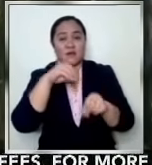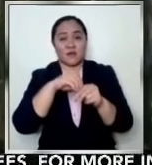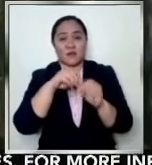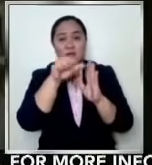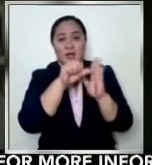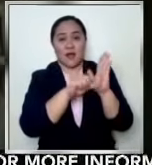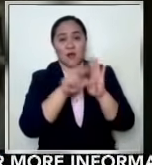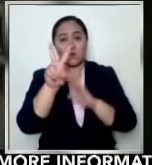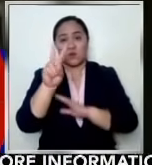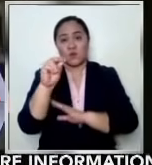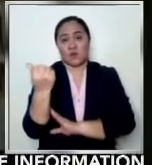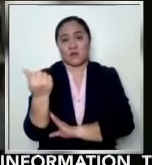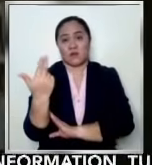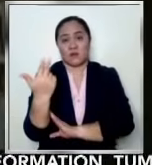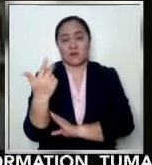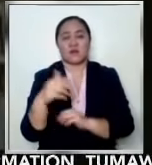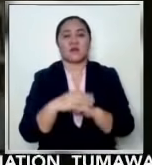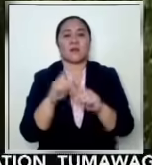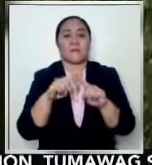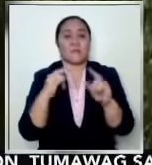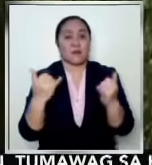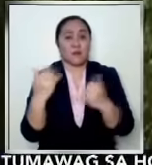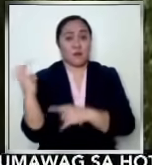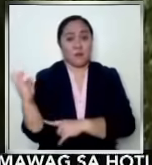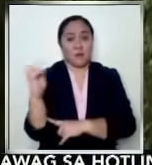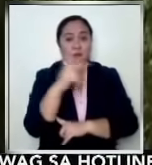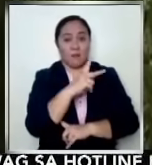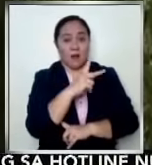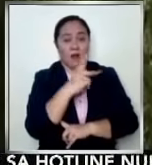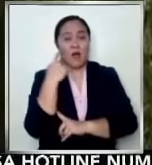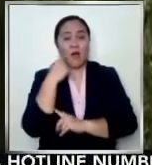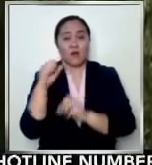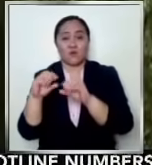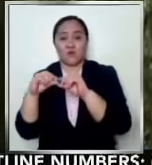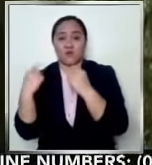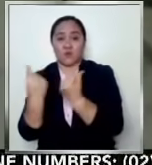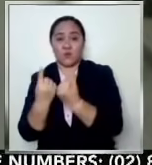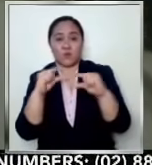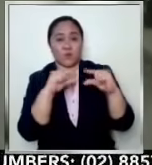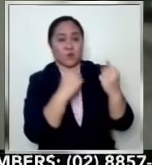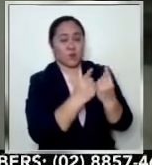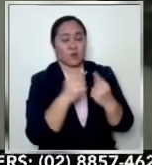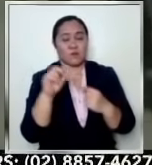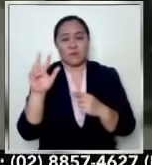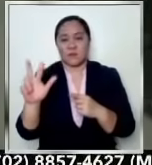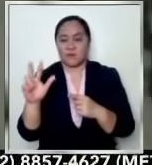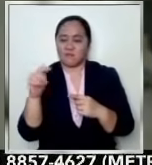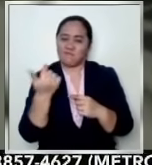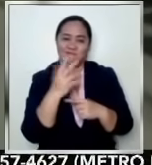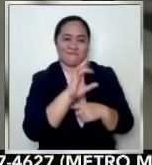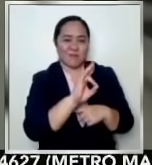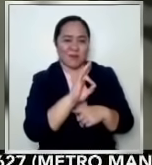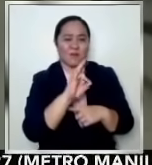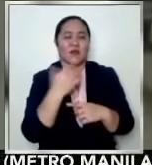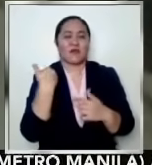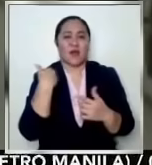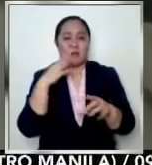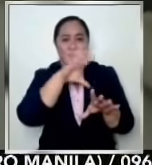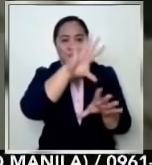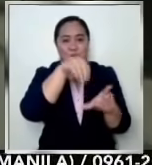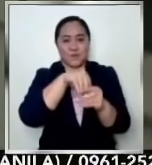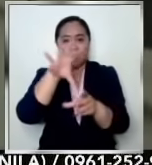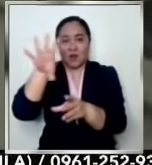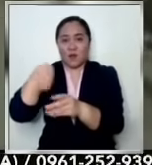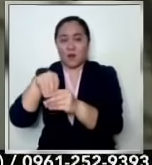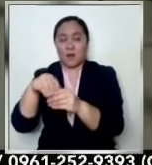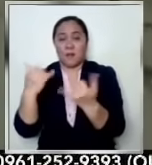ang makabalik ang mga nasa sectors 4 hanggang 7 ng most affected area para makapag-repair. Una nang pinayagan ang mga nasa sectors 1 to 3.